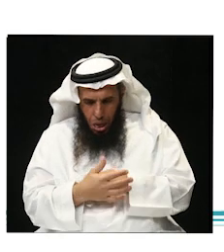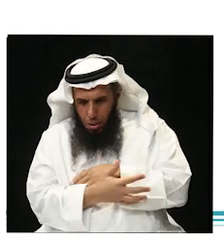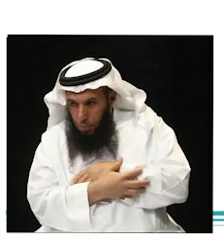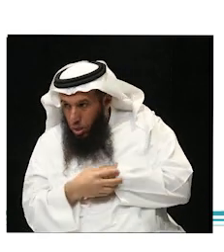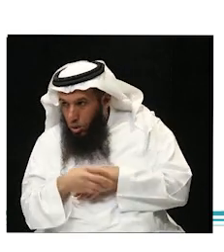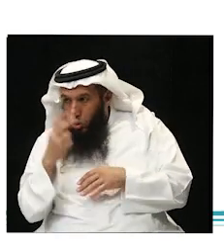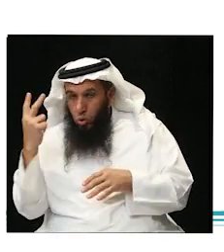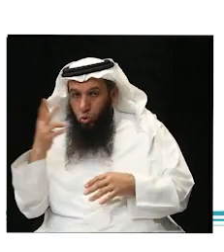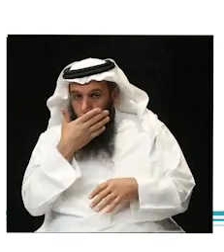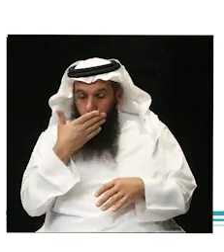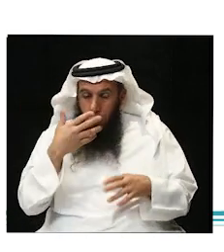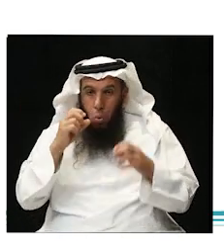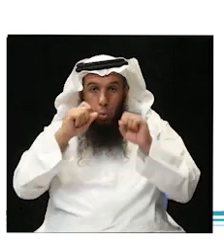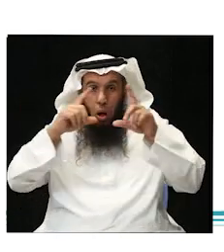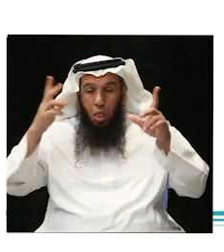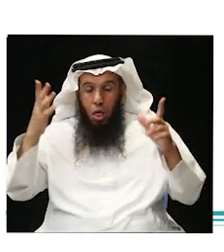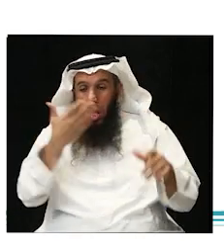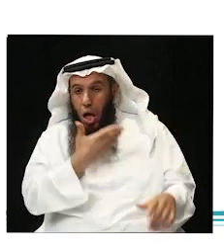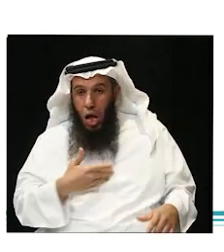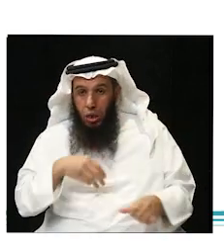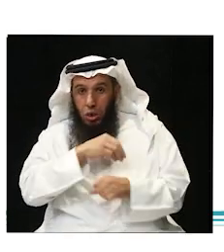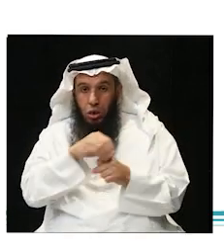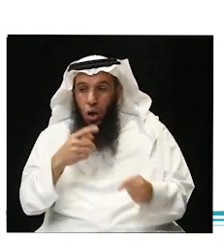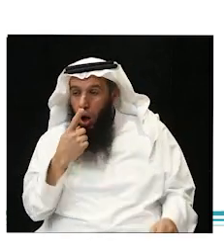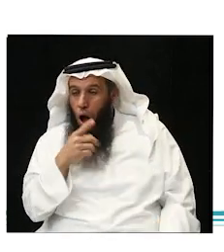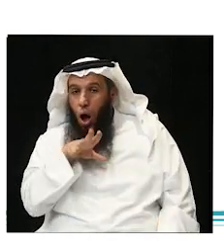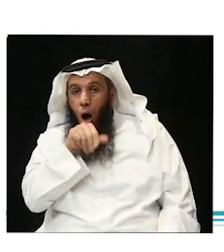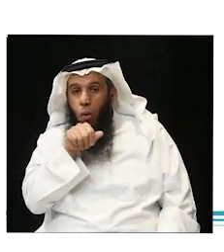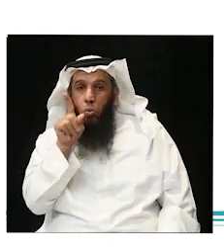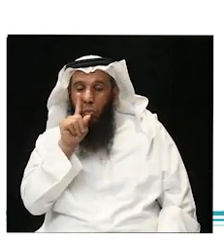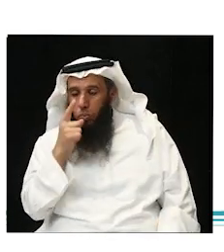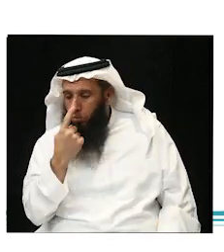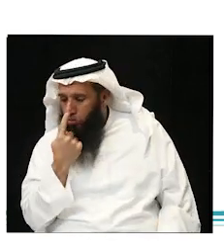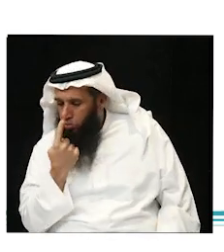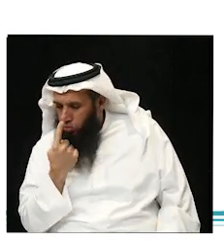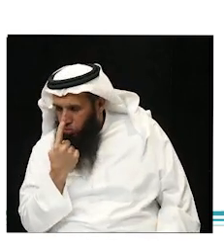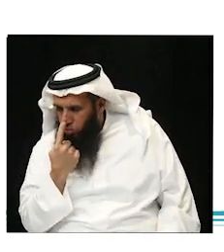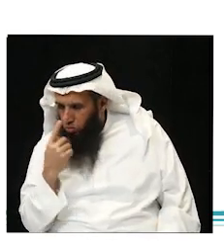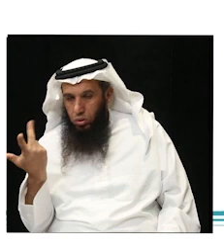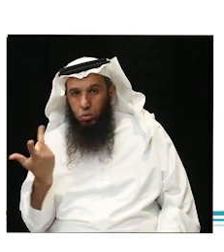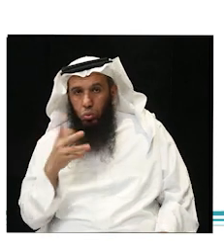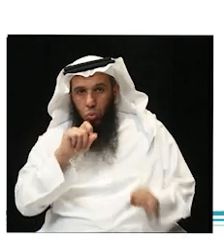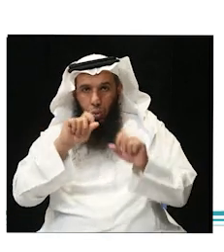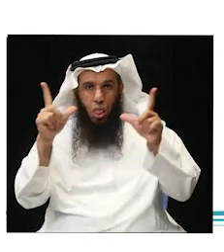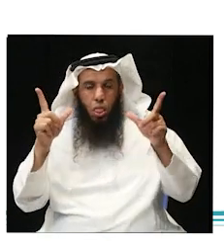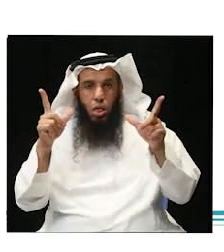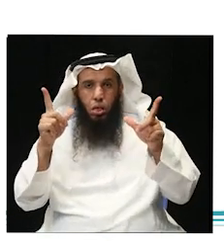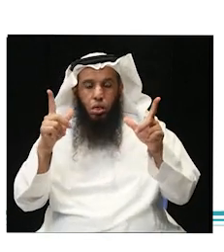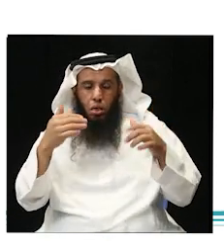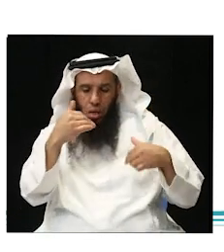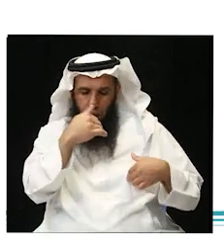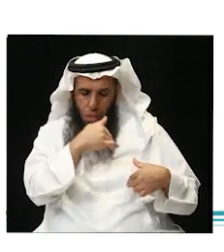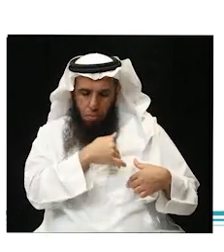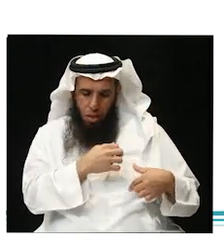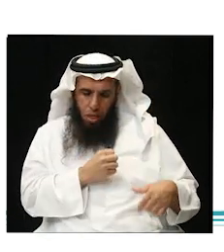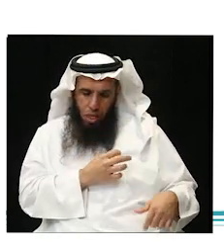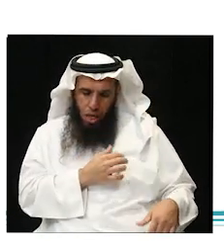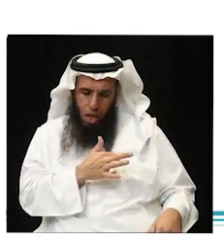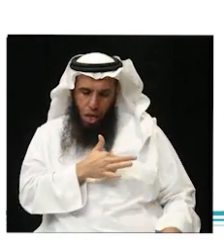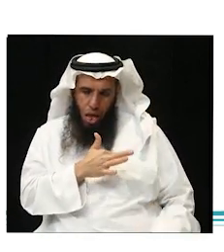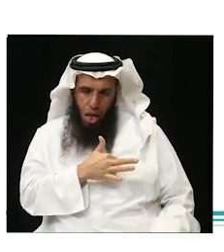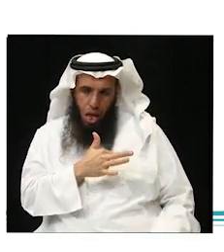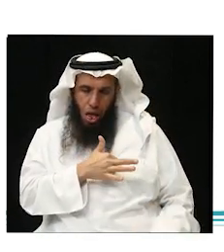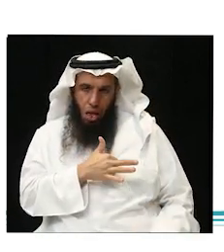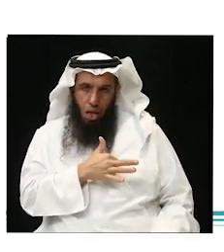الحج أو تبر بالوالدين، هذه ظاهرة. إذا الباطنة هي في داخل القلب،